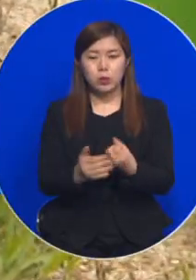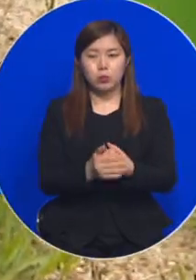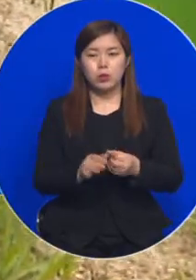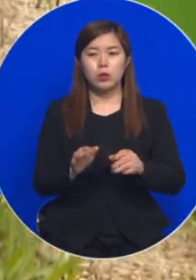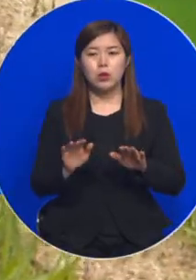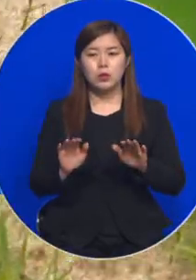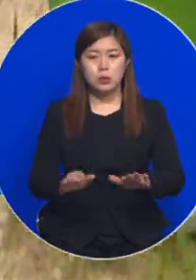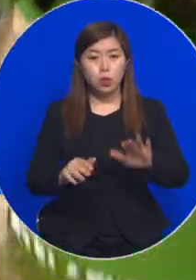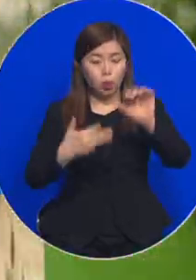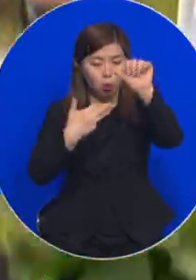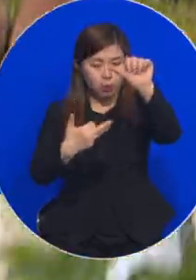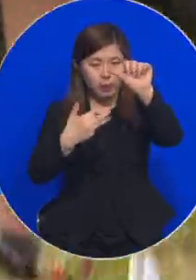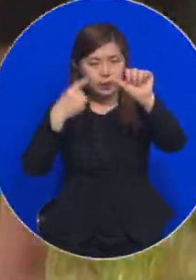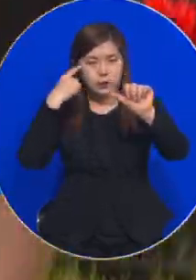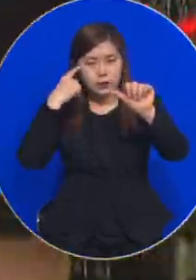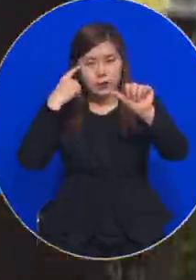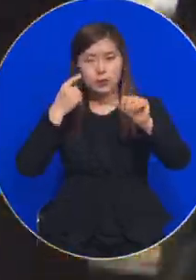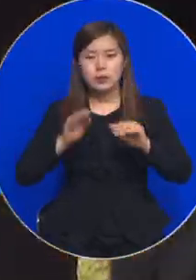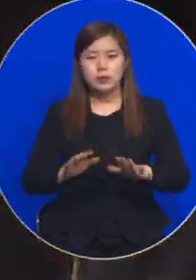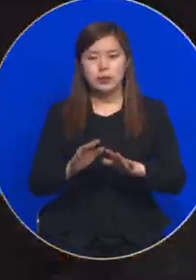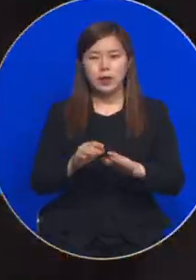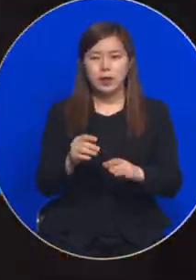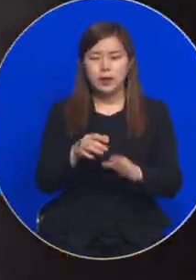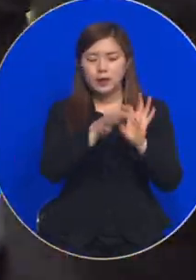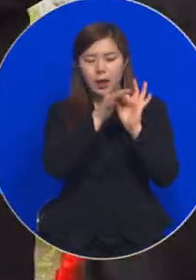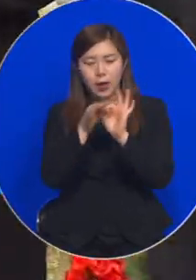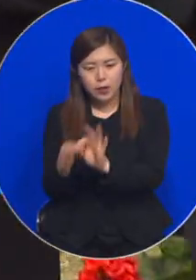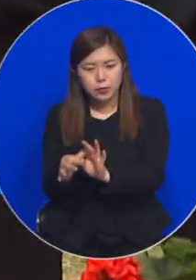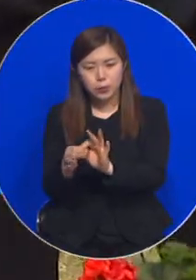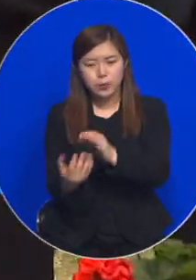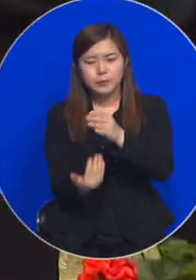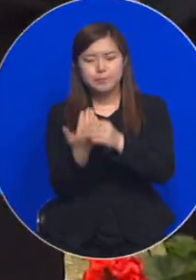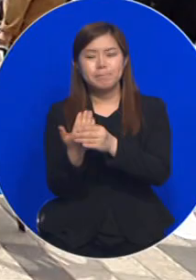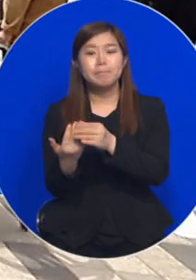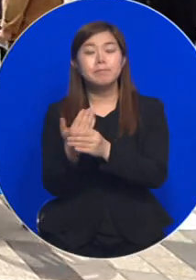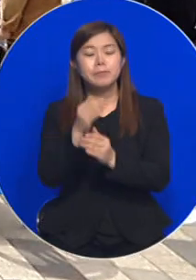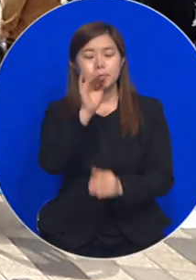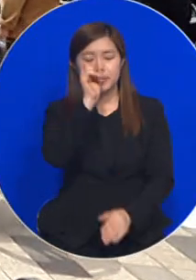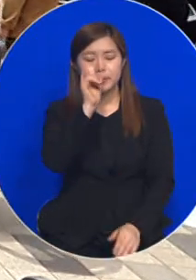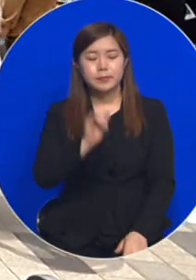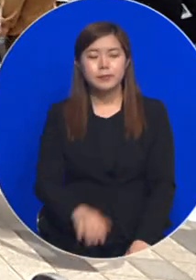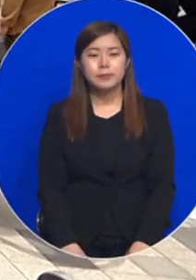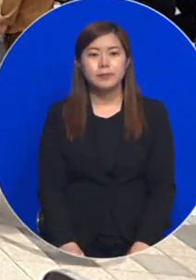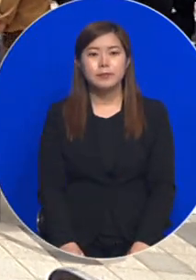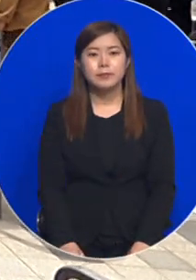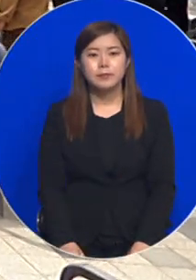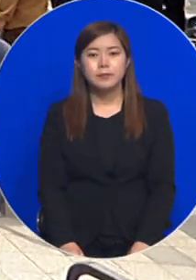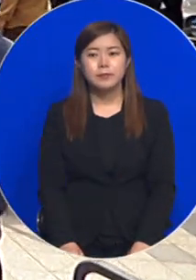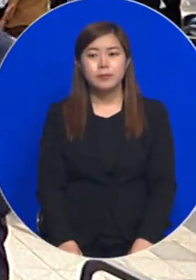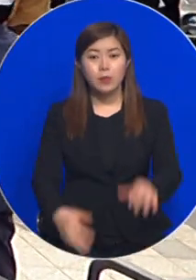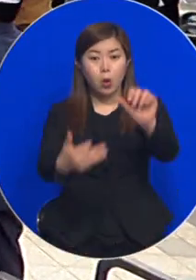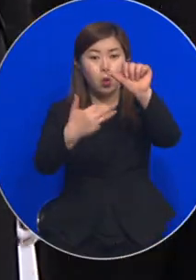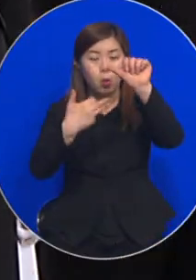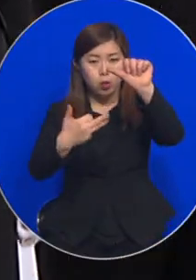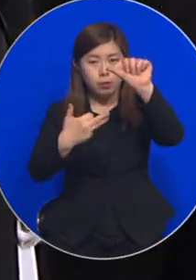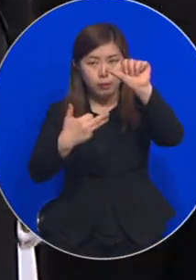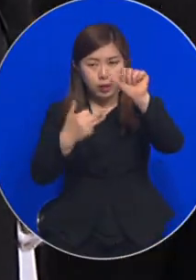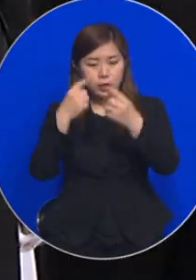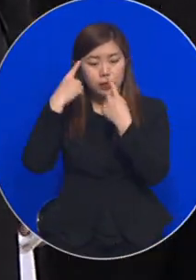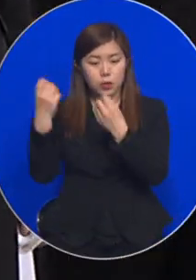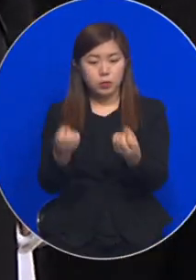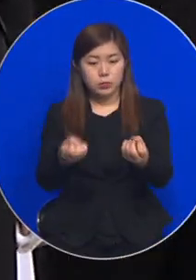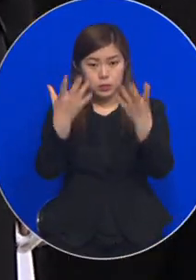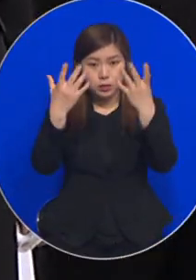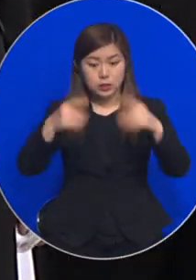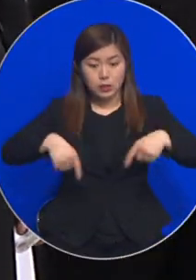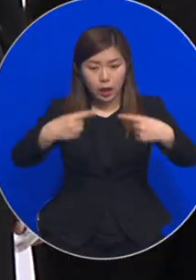도청과 광장에서 끊임없이 되살아날 것이라고 위로했습니다. 문 대통령이 5.18 민주화운동 기념식을